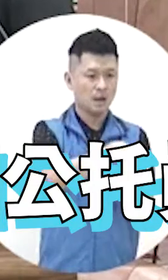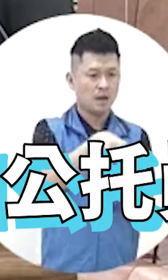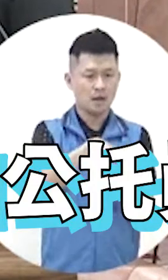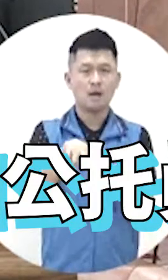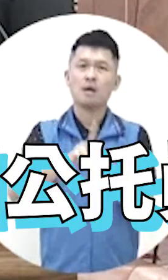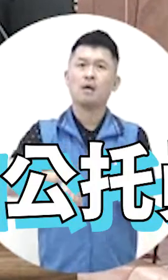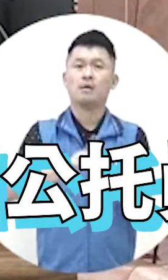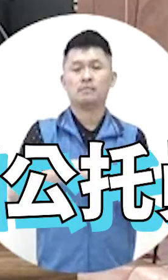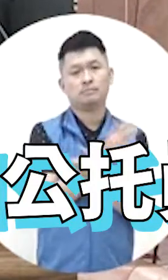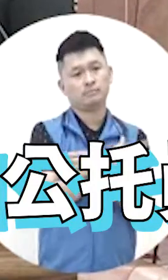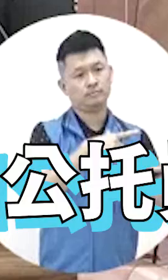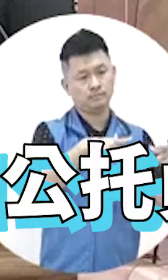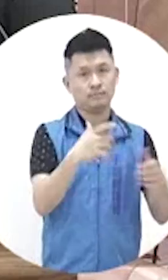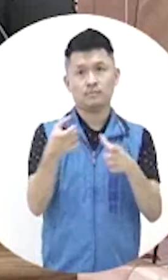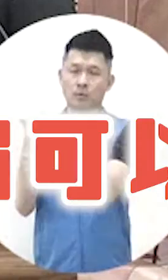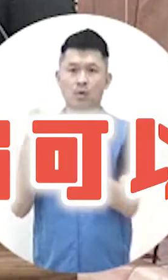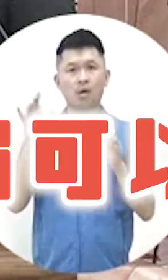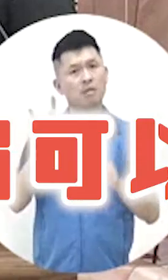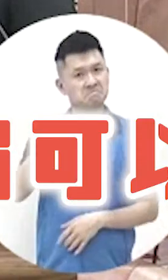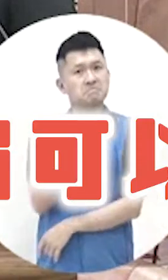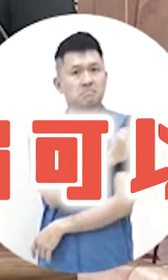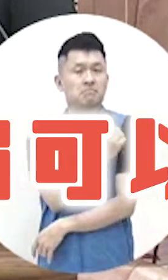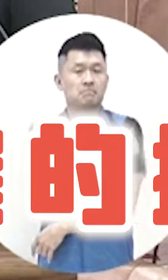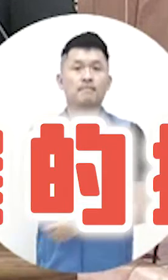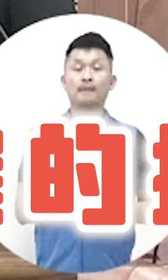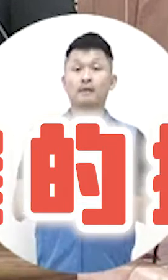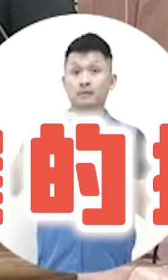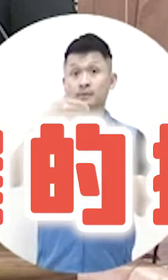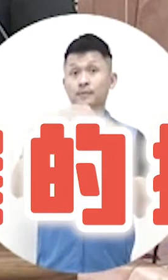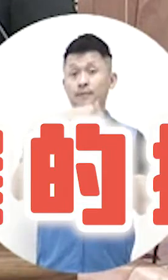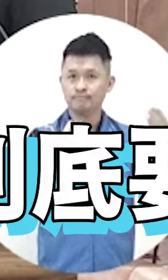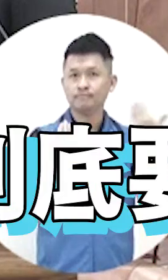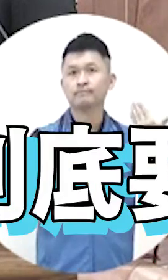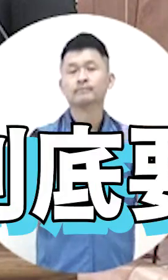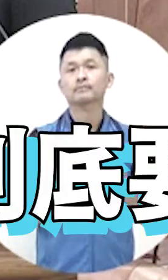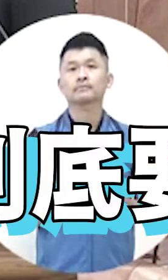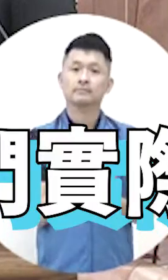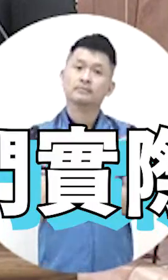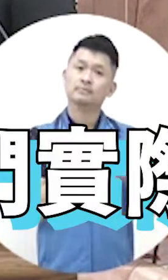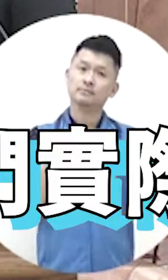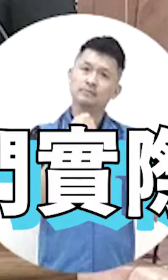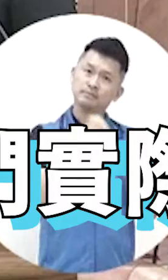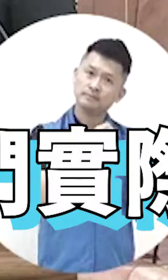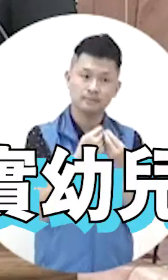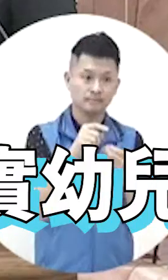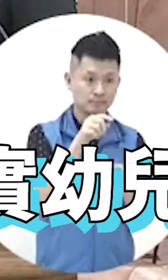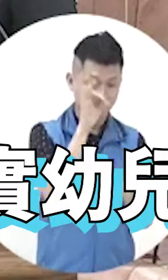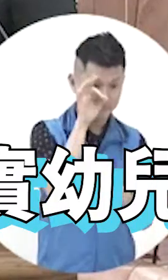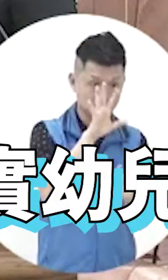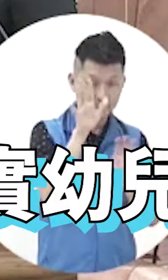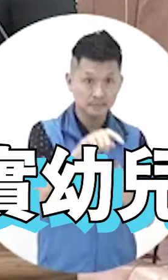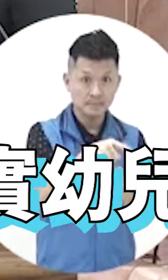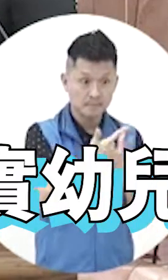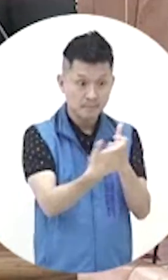幼儿园跟那个公托真的蛮辛苦的。 是，希望教育局可以公布一个更明确的指引，幼儿园到底要怎么做，要根据他们实际上状况去告诉